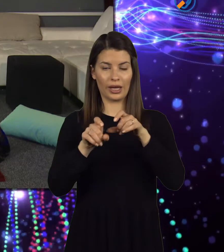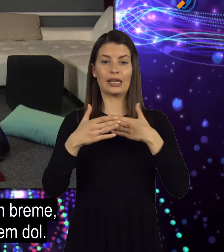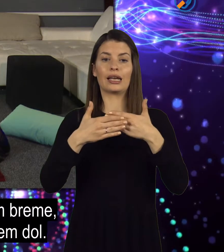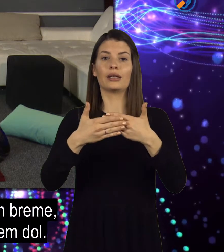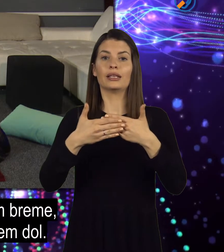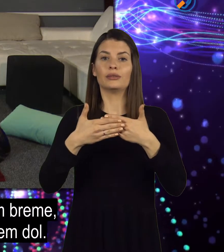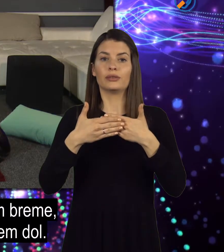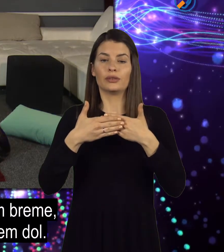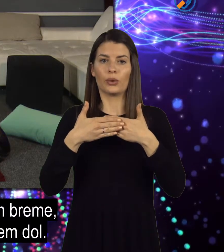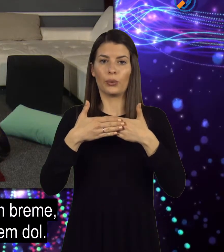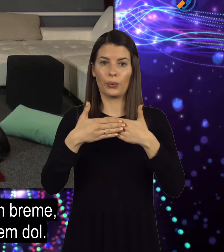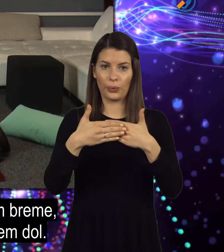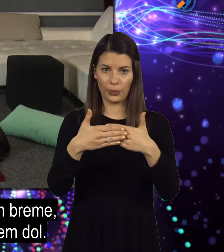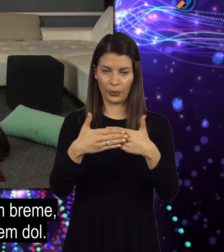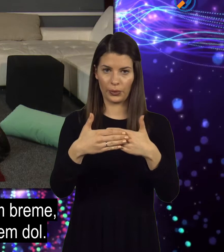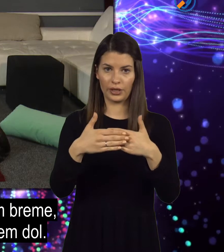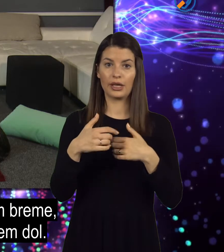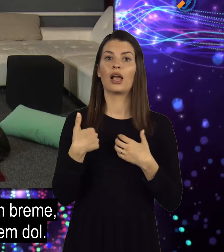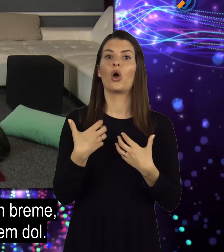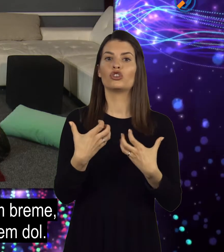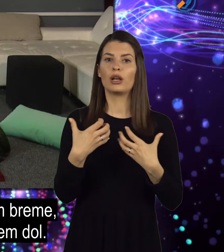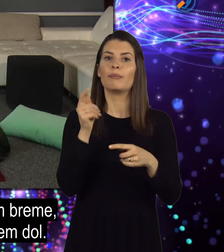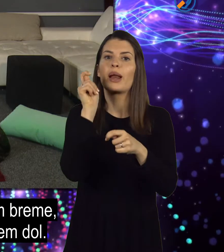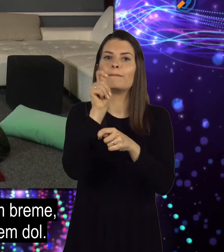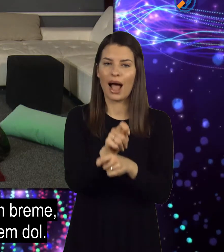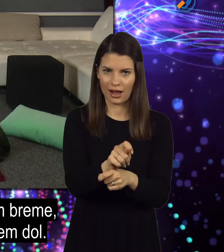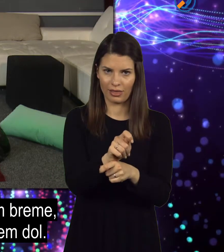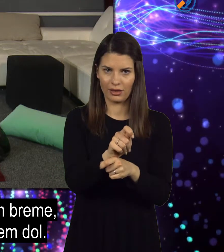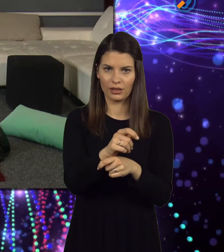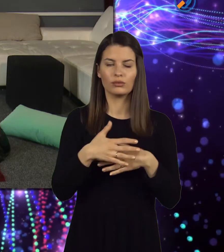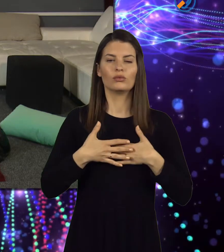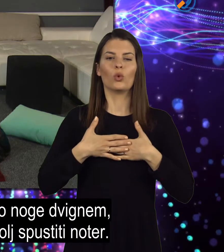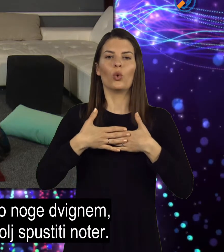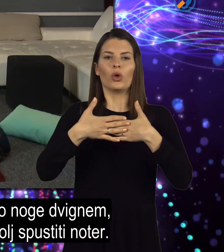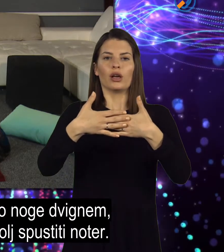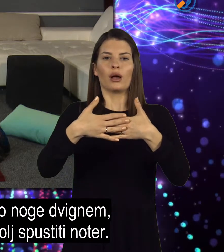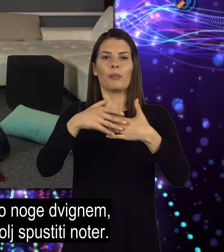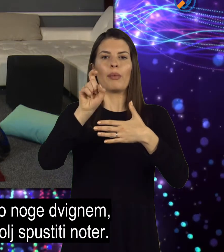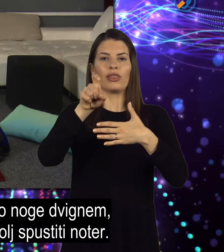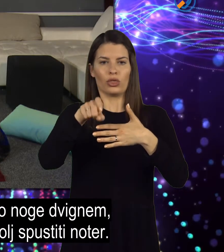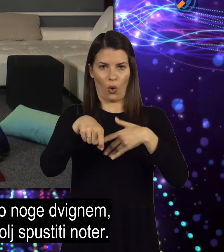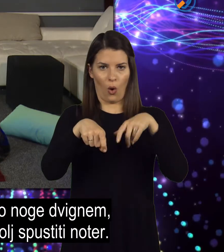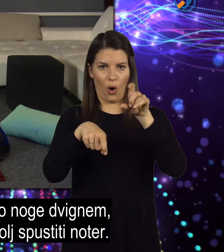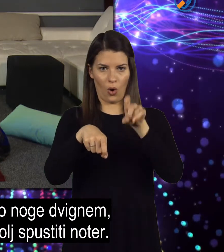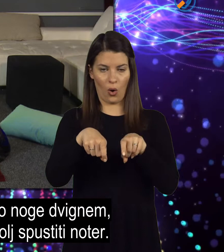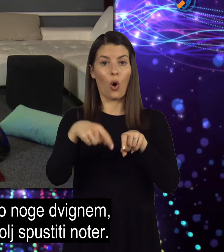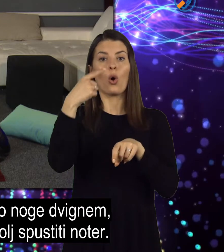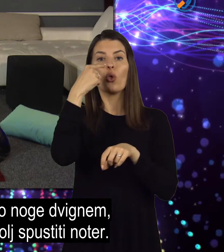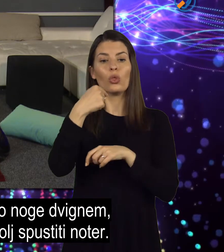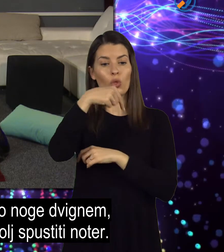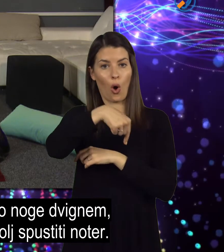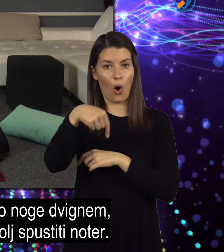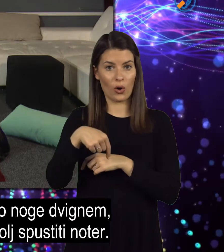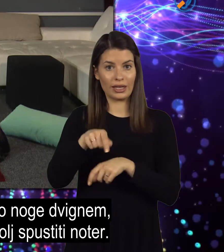izdih, ko premagujem breme in vdih, ko grem dol. Pomembno je še, da ko nogi